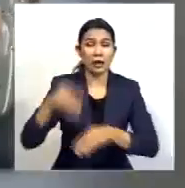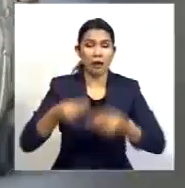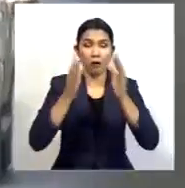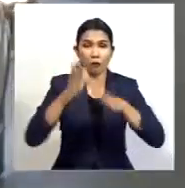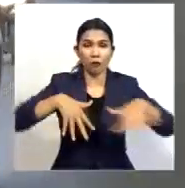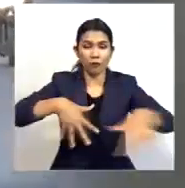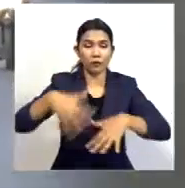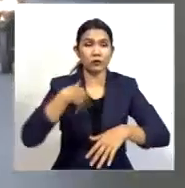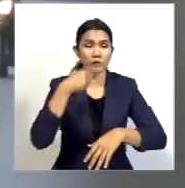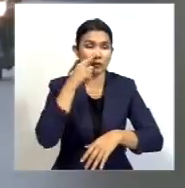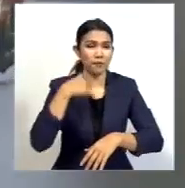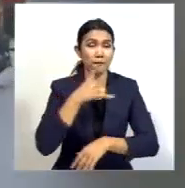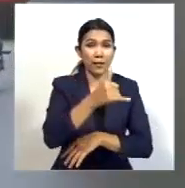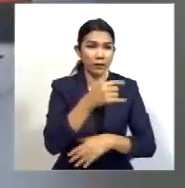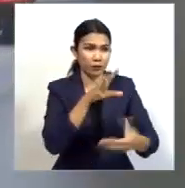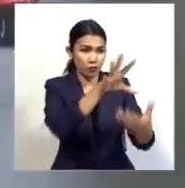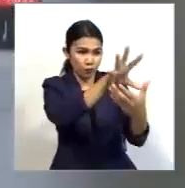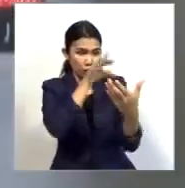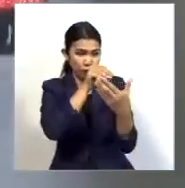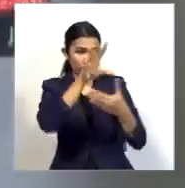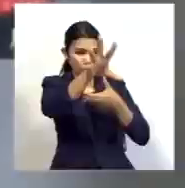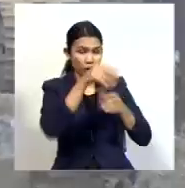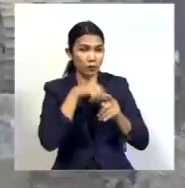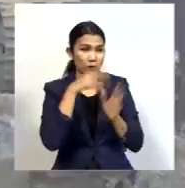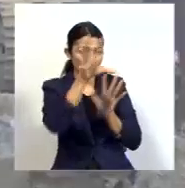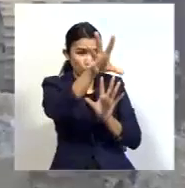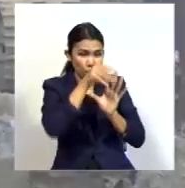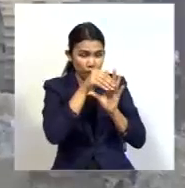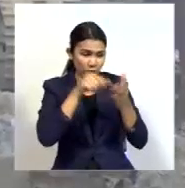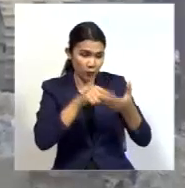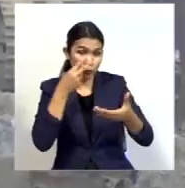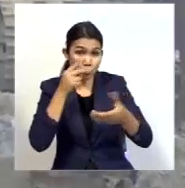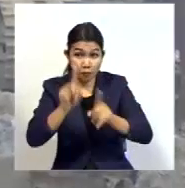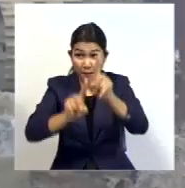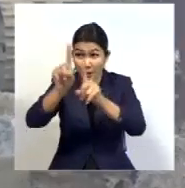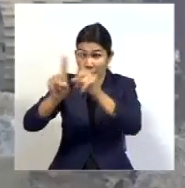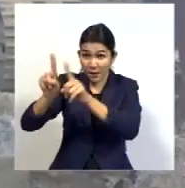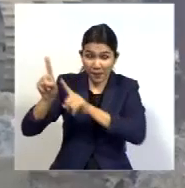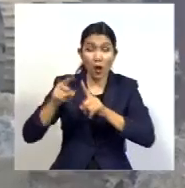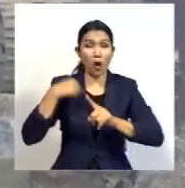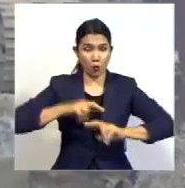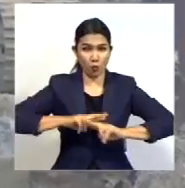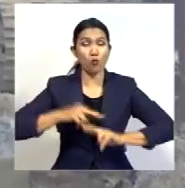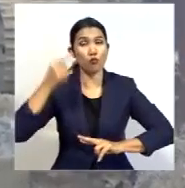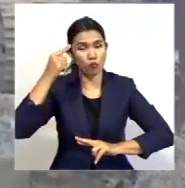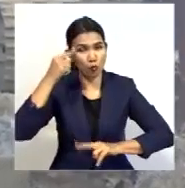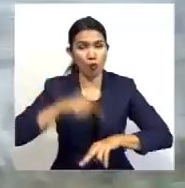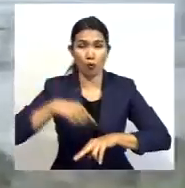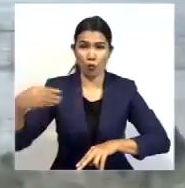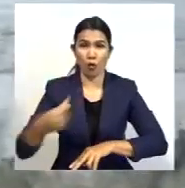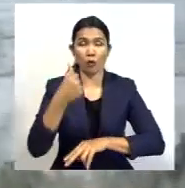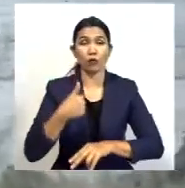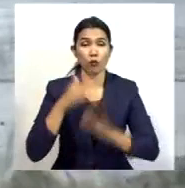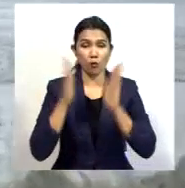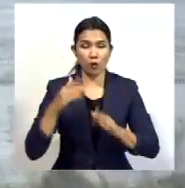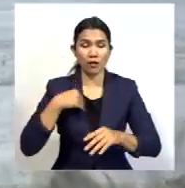ที่ยวสแกนแล้วก็ขึ้นตรวจวัดข้อมูลหรือว่าค่าฝุ่นละอองต่างๆเข้าใจได้อย่างสะดวกแล้วก็รวดเร็วโดยที่นักท่องเที่ยว